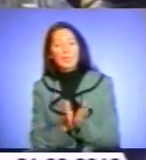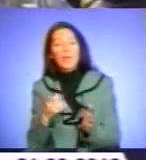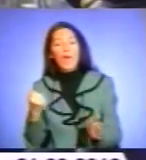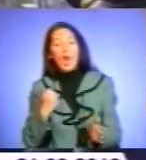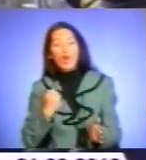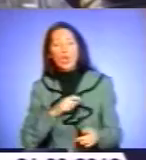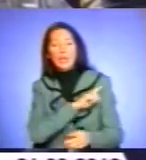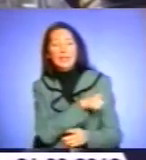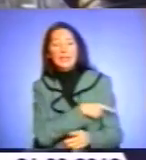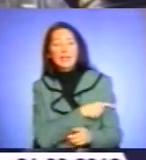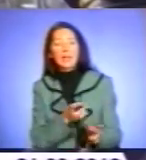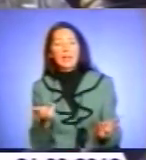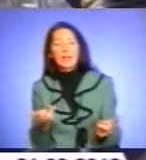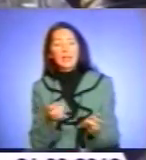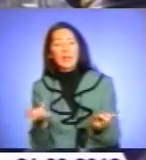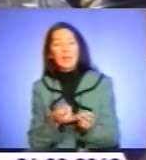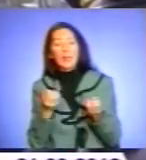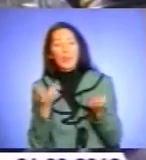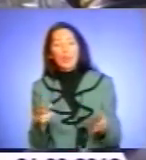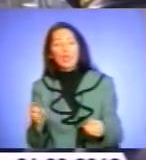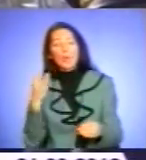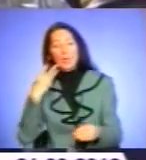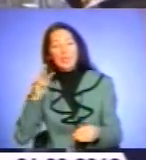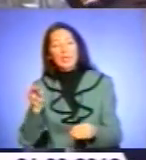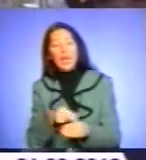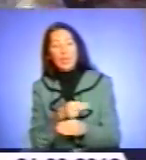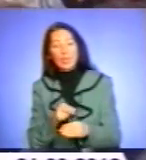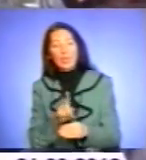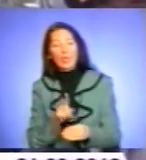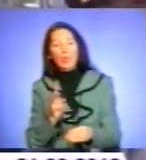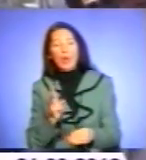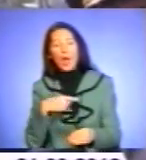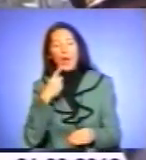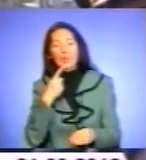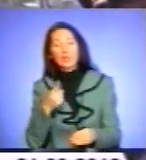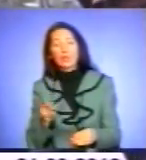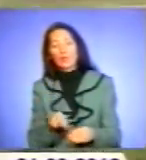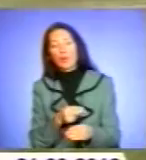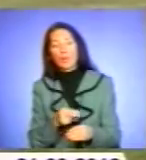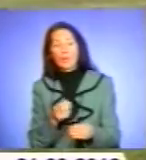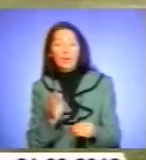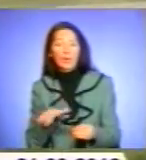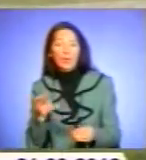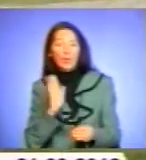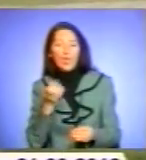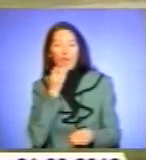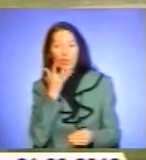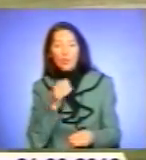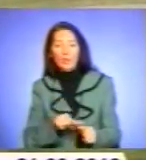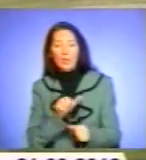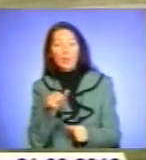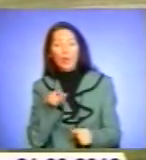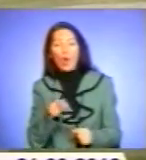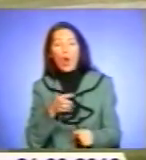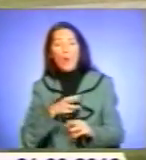техніка. Її треба просто модернізувати, ремонтувати, щоб, як говорять, зараз апгрейдити, і все буде добре. Крім того, міністр акцентував